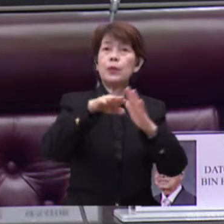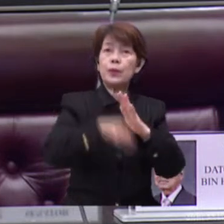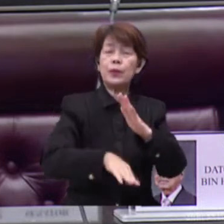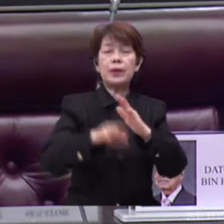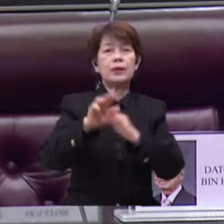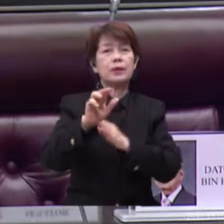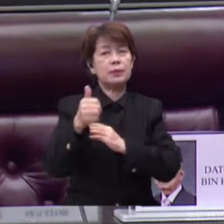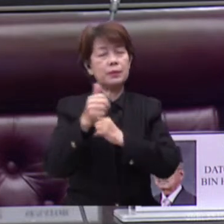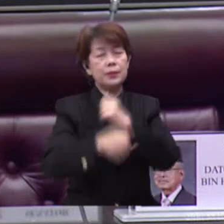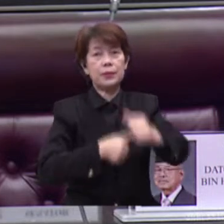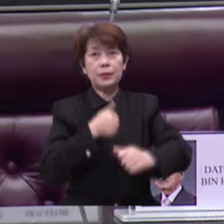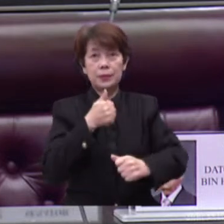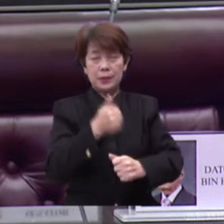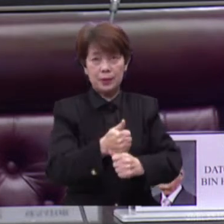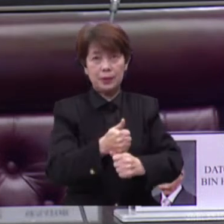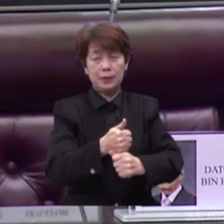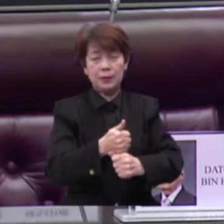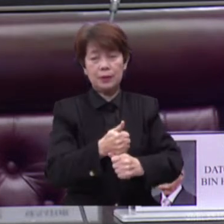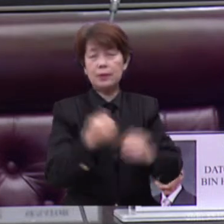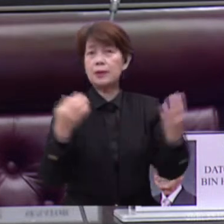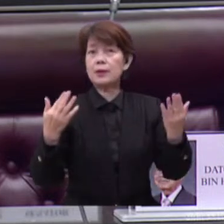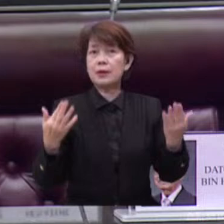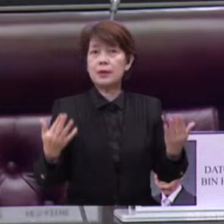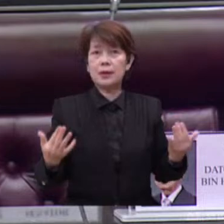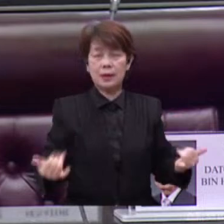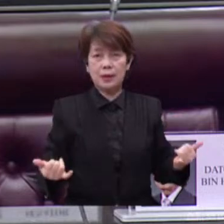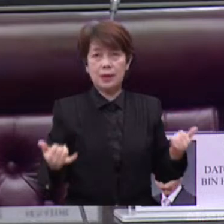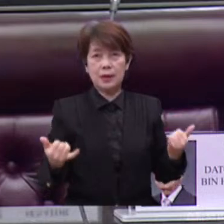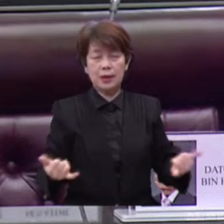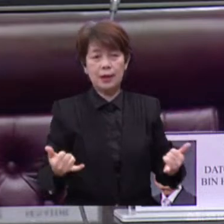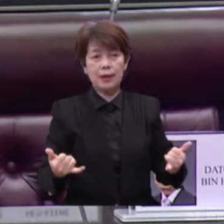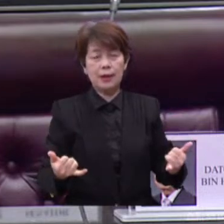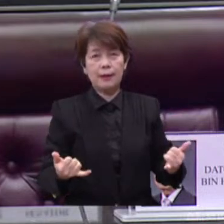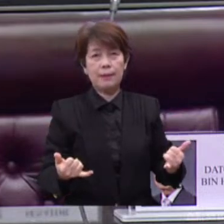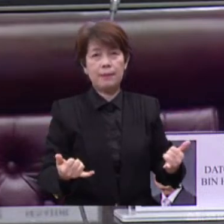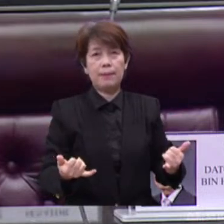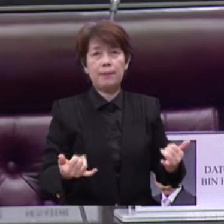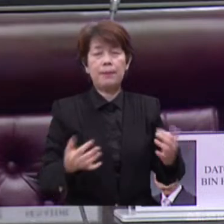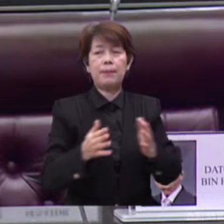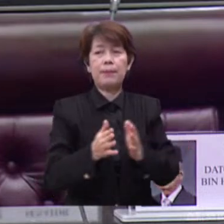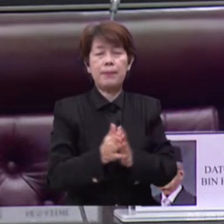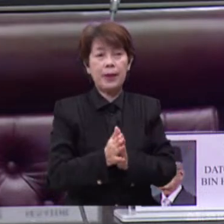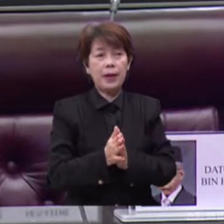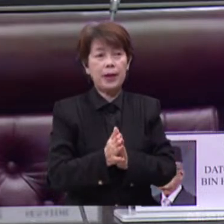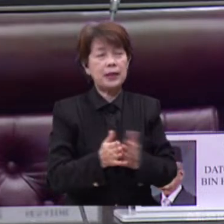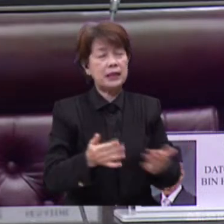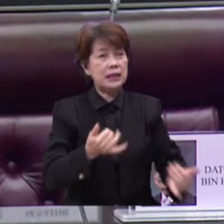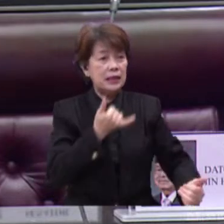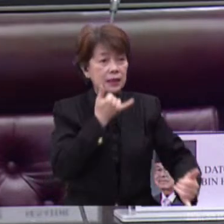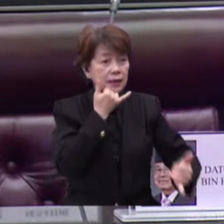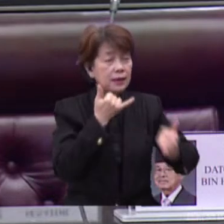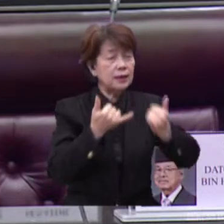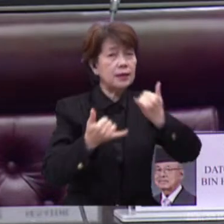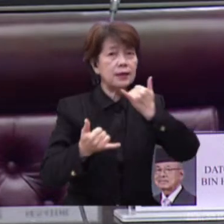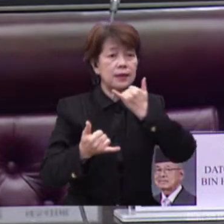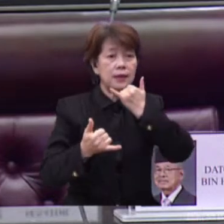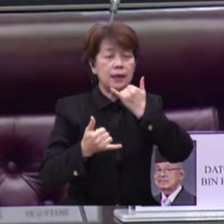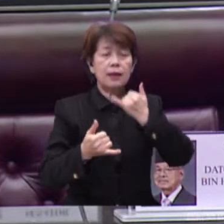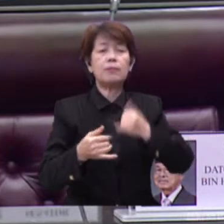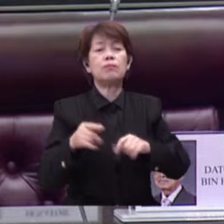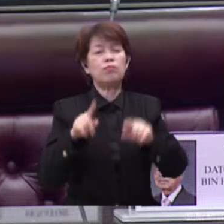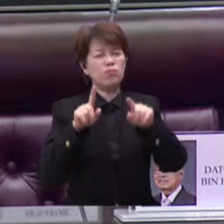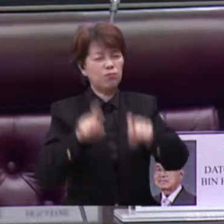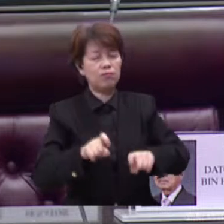maknanya sekarang yang akan dijatuhkan kesalahan selepas dibuktikan